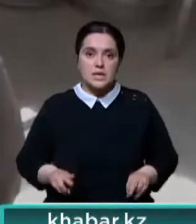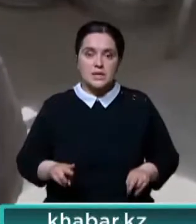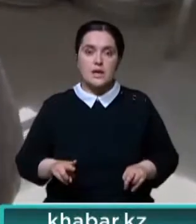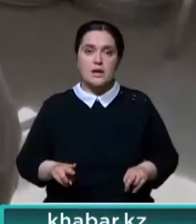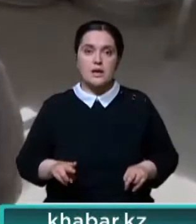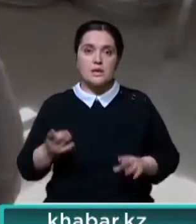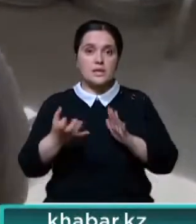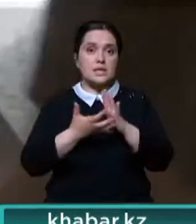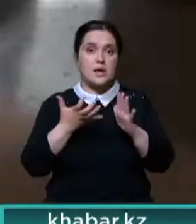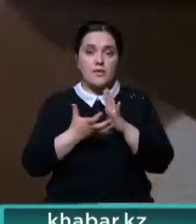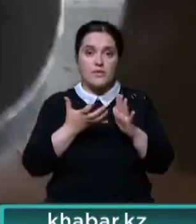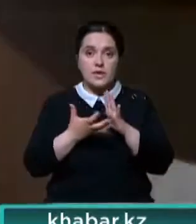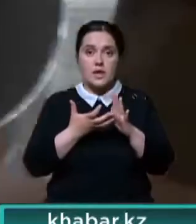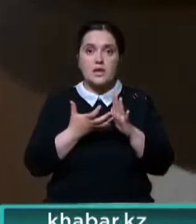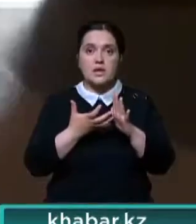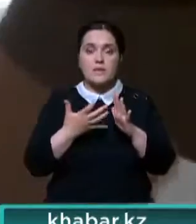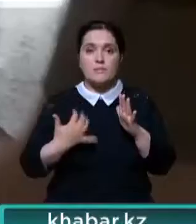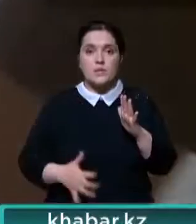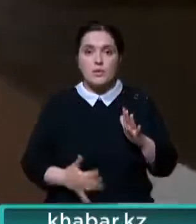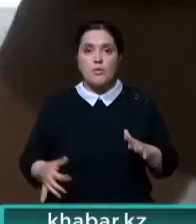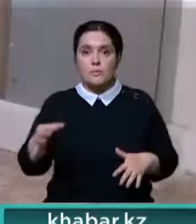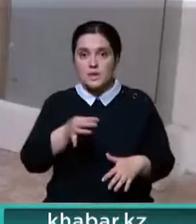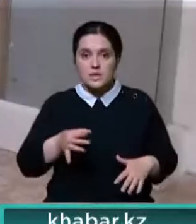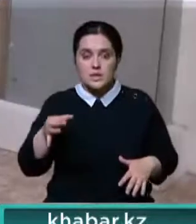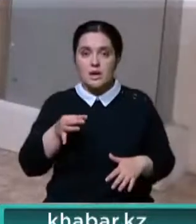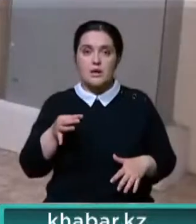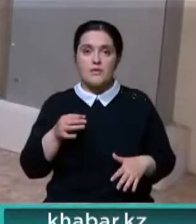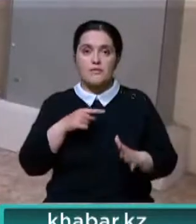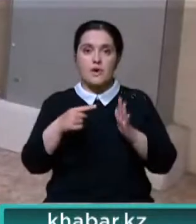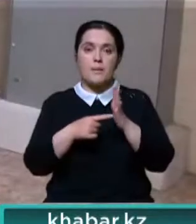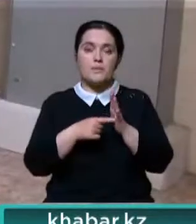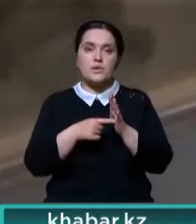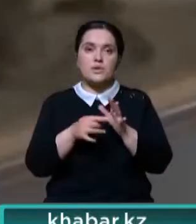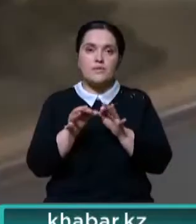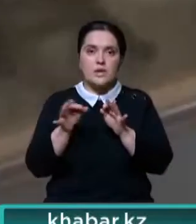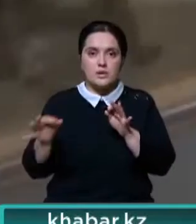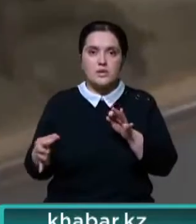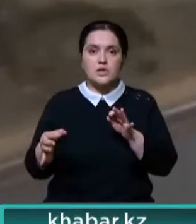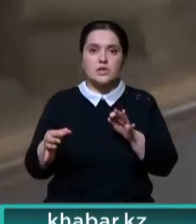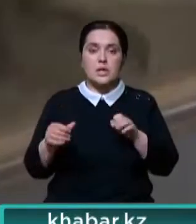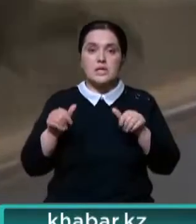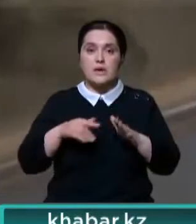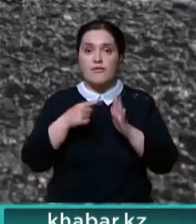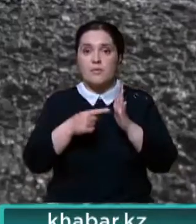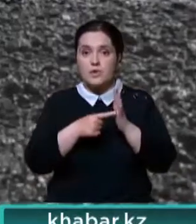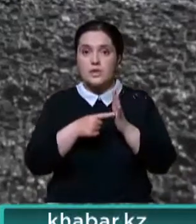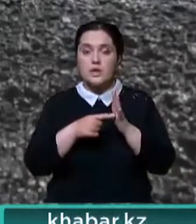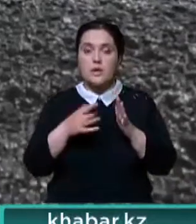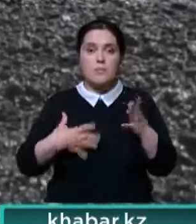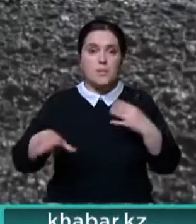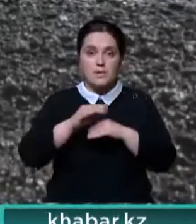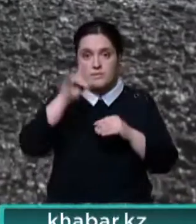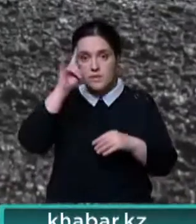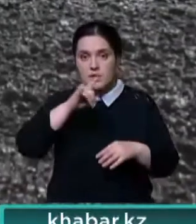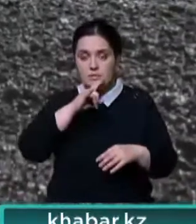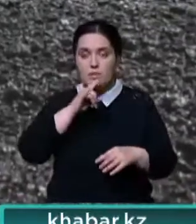специальности. Квалифицированных кадров не хватает, в частности, в Жамбылской области. Особенно острый вопрос стоит в районах. Для решения кадрового вопроса в регионе,